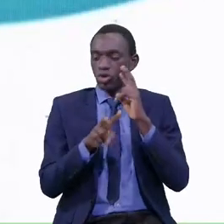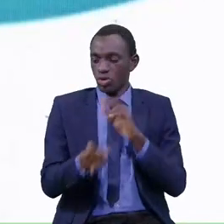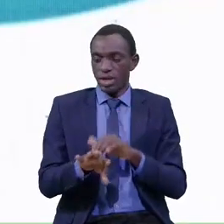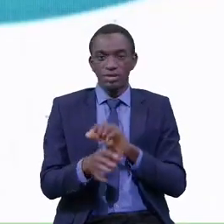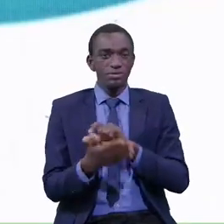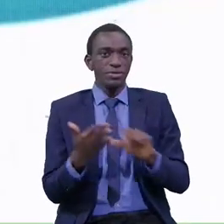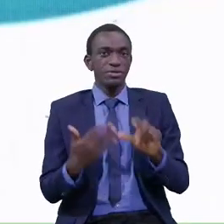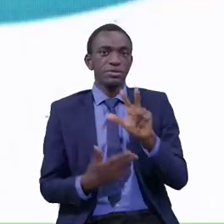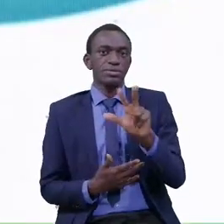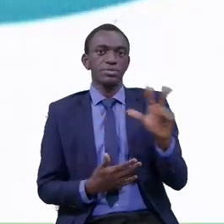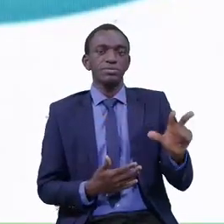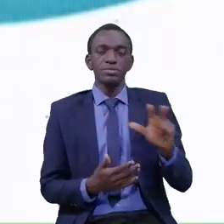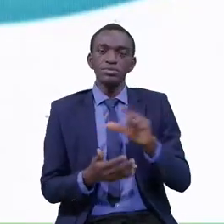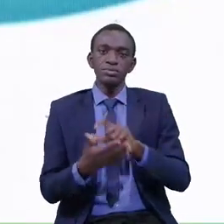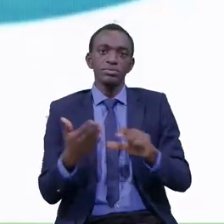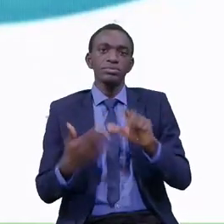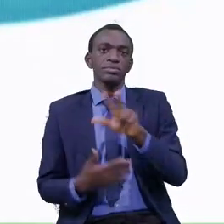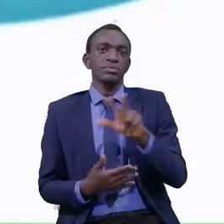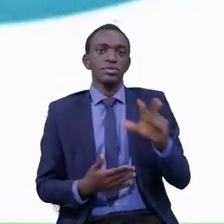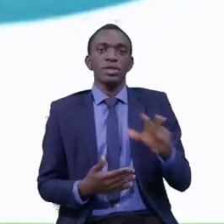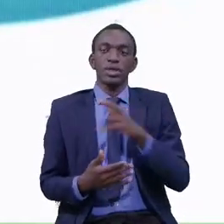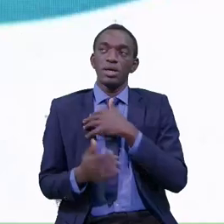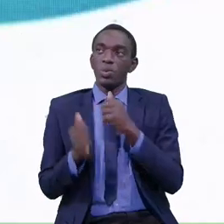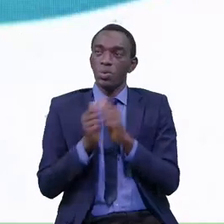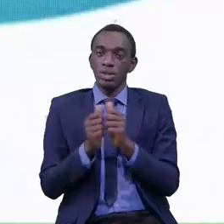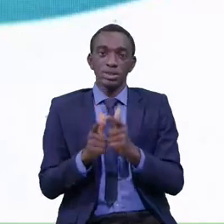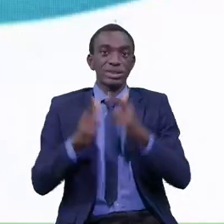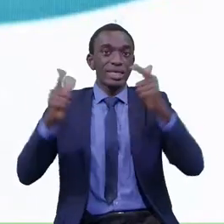Verset 33, on nous dit, les apôtres rendaient avec